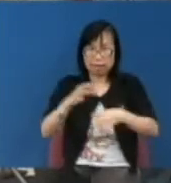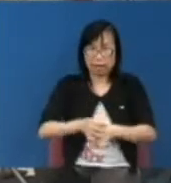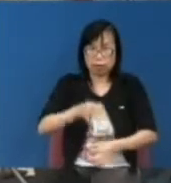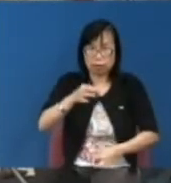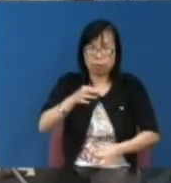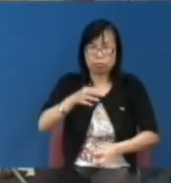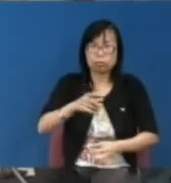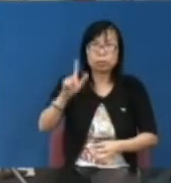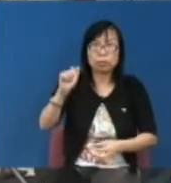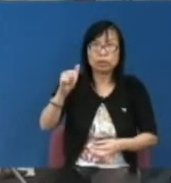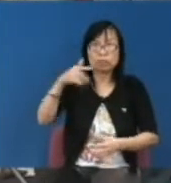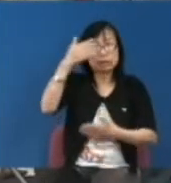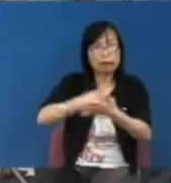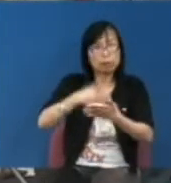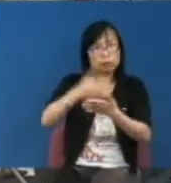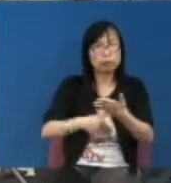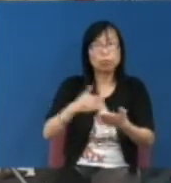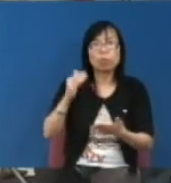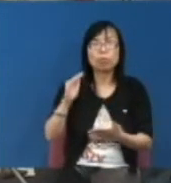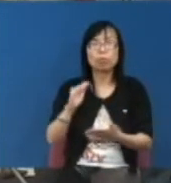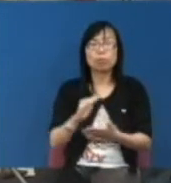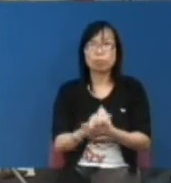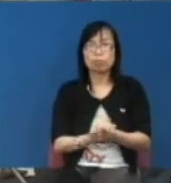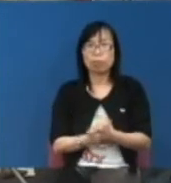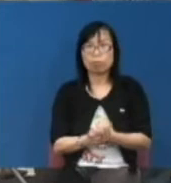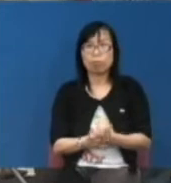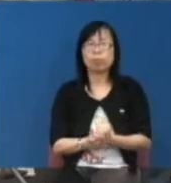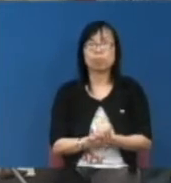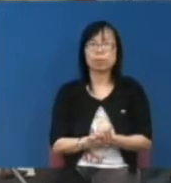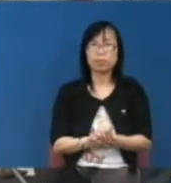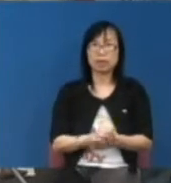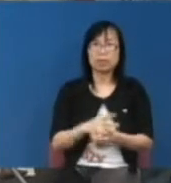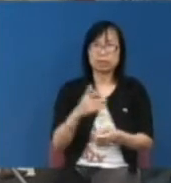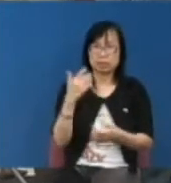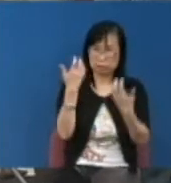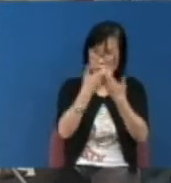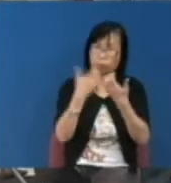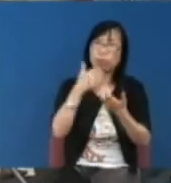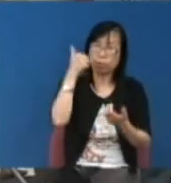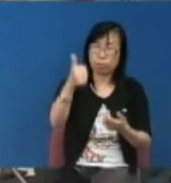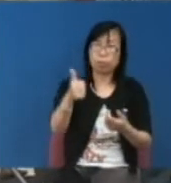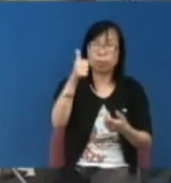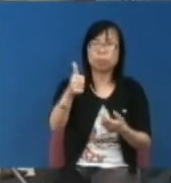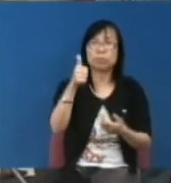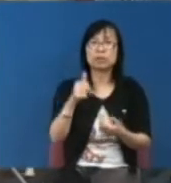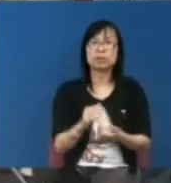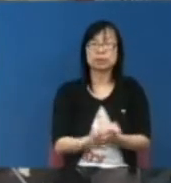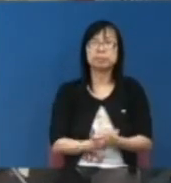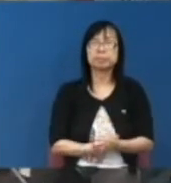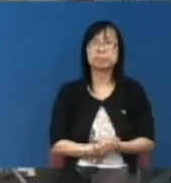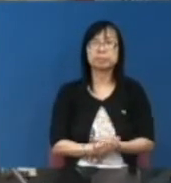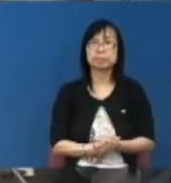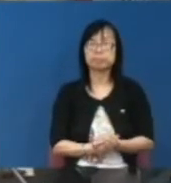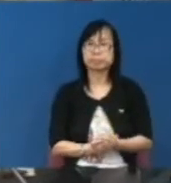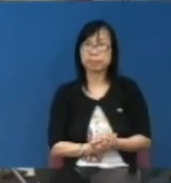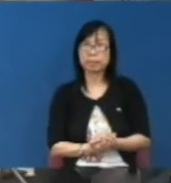個比較係significant， 即係一個幾大嘅數字， 係 顯著嘅數字嚟嘅，